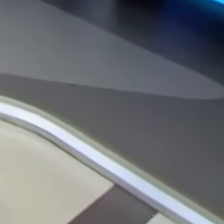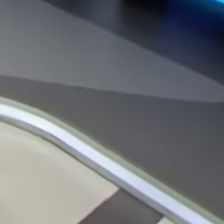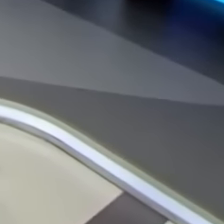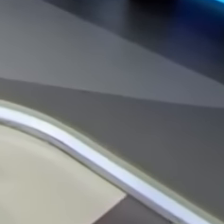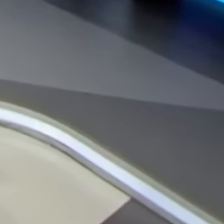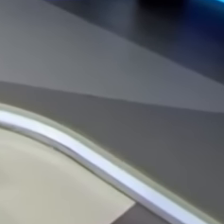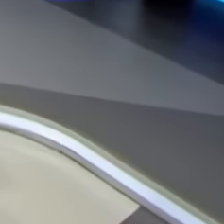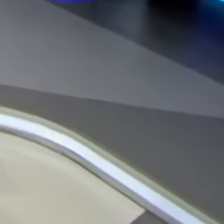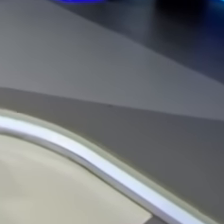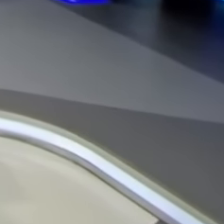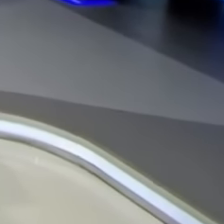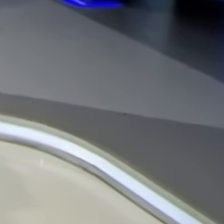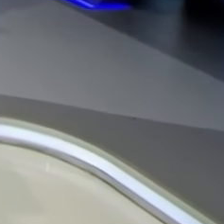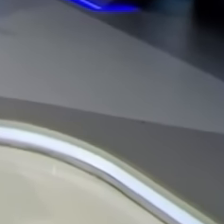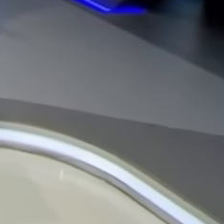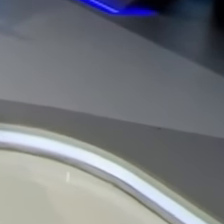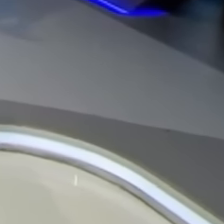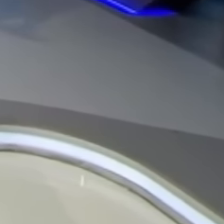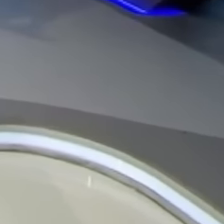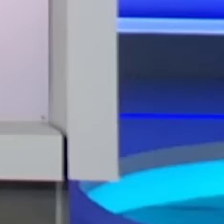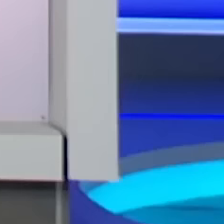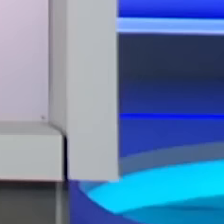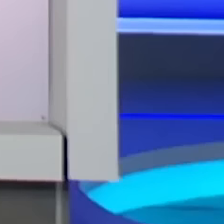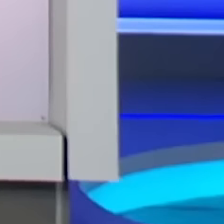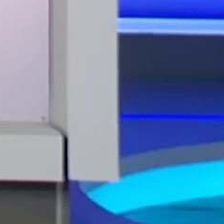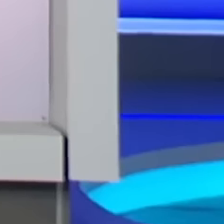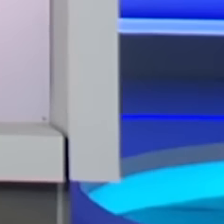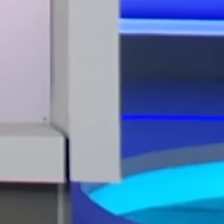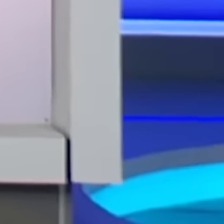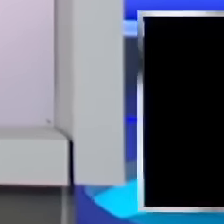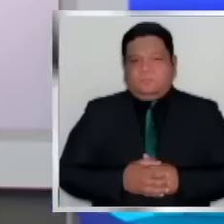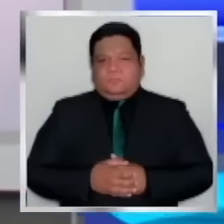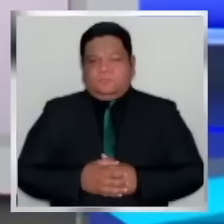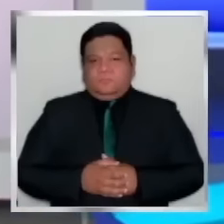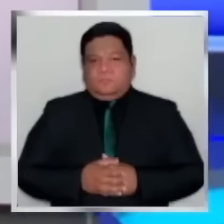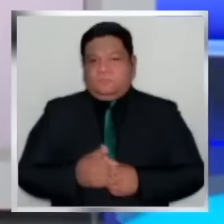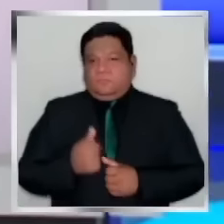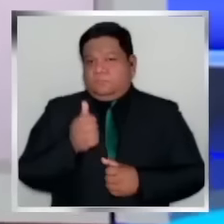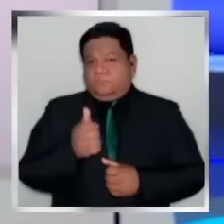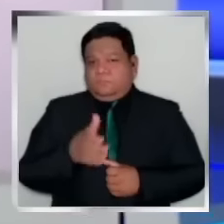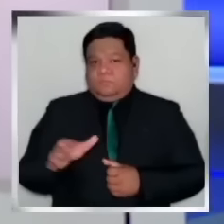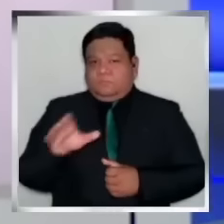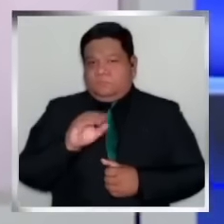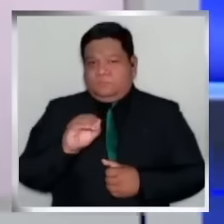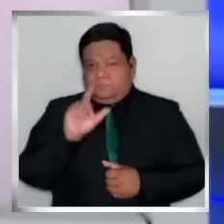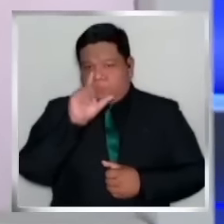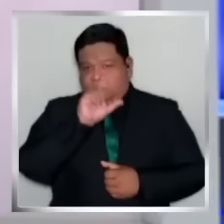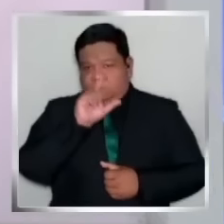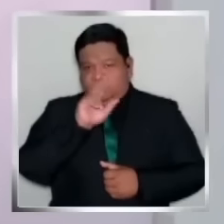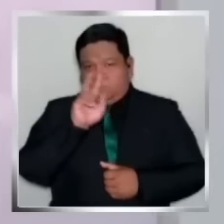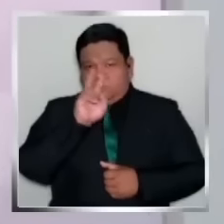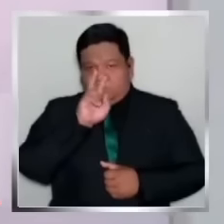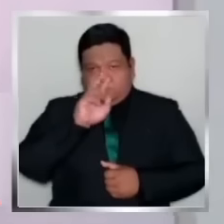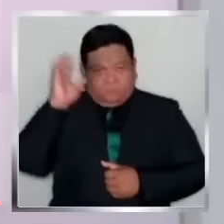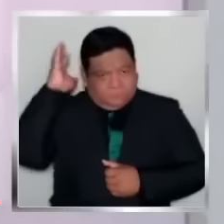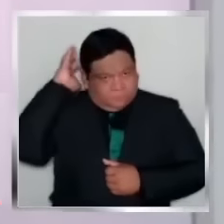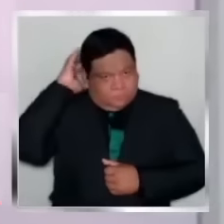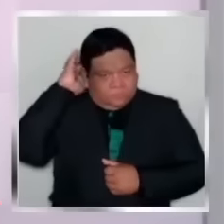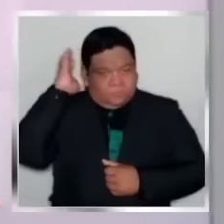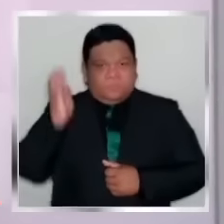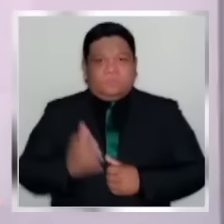Magandang gabi po, Luzon, Visayas at Mindanao. Diretsahang sinagot ng Pangulo ang tanong sa kung humingi ba